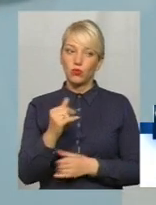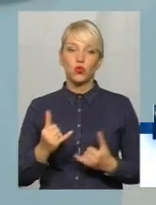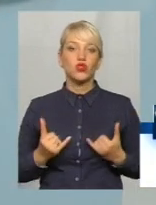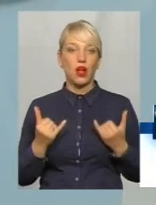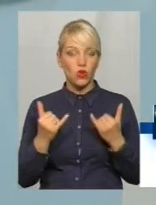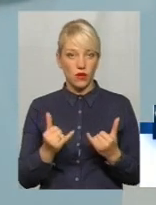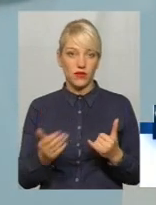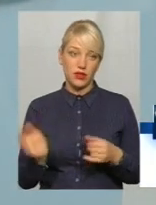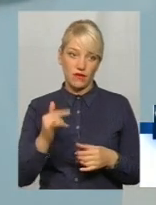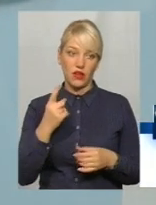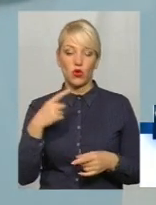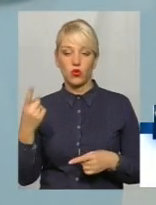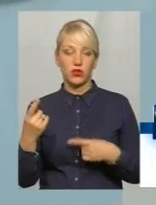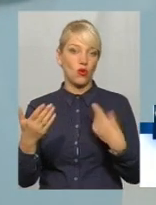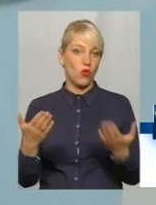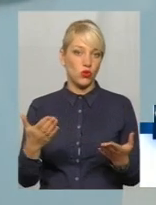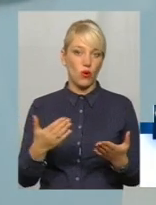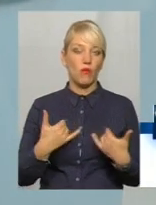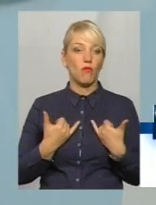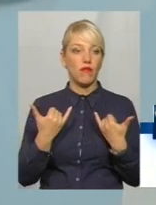давайте один одного поважати.